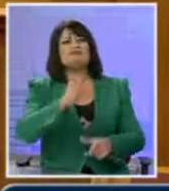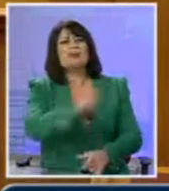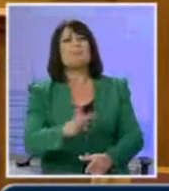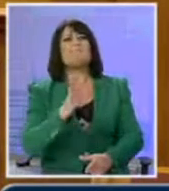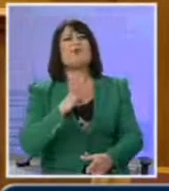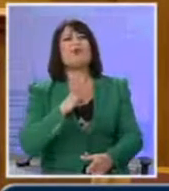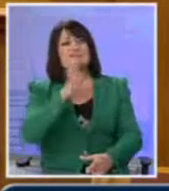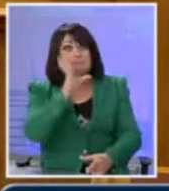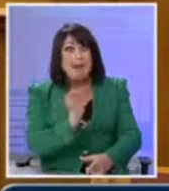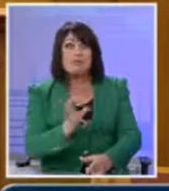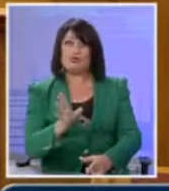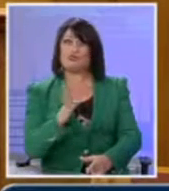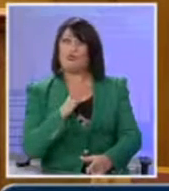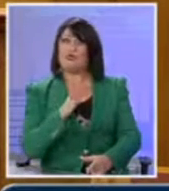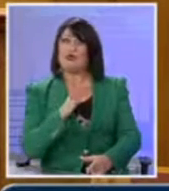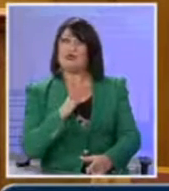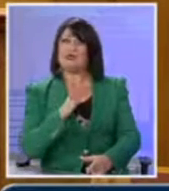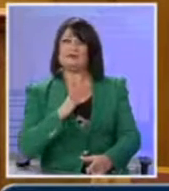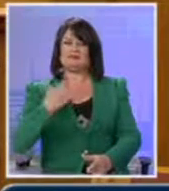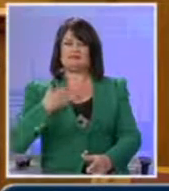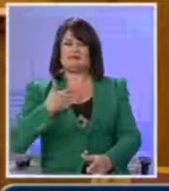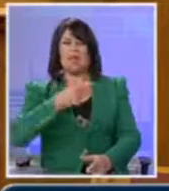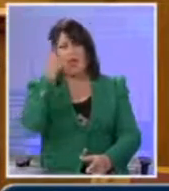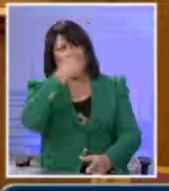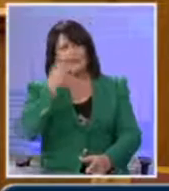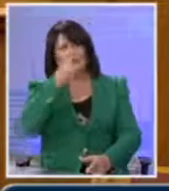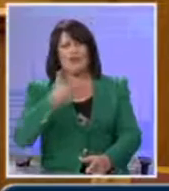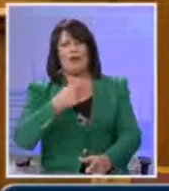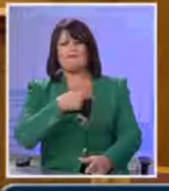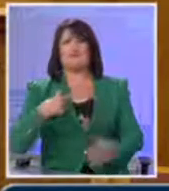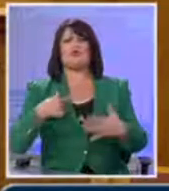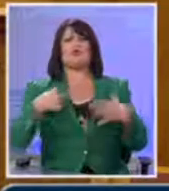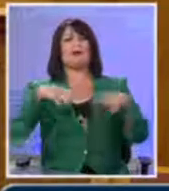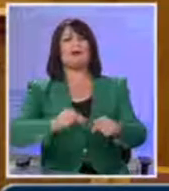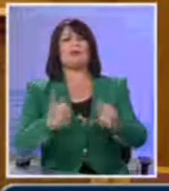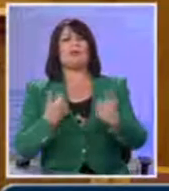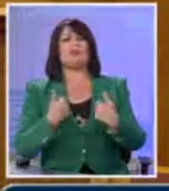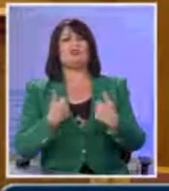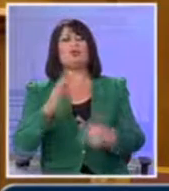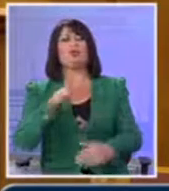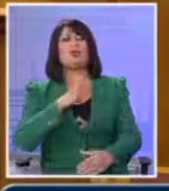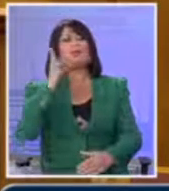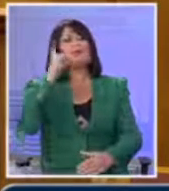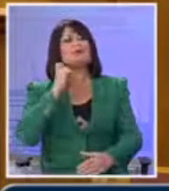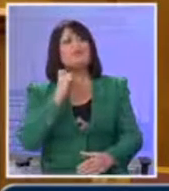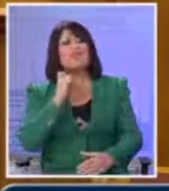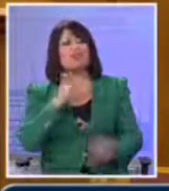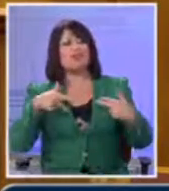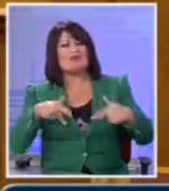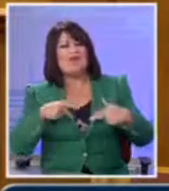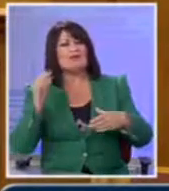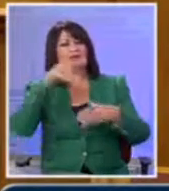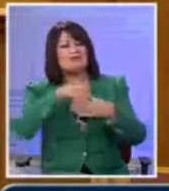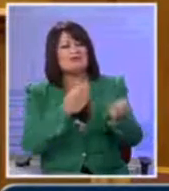είναι πραγματικός πολίτης, κυρίαρχος του εαυτού του, θα είναι πολίτης που θα ξέρει να κυβερνιέται και να